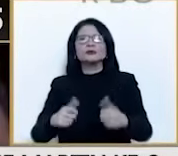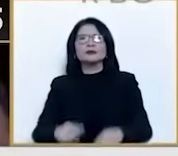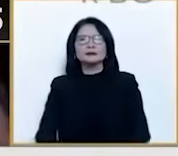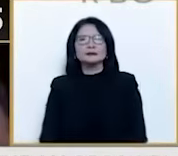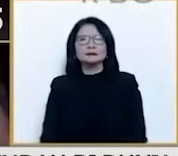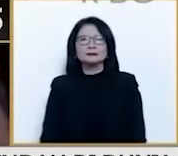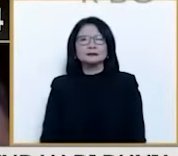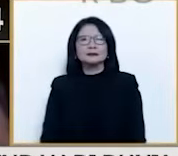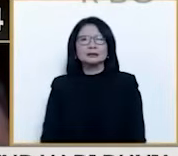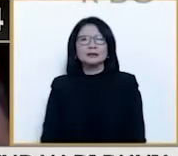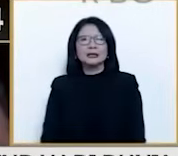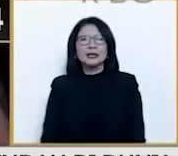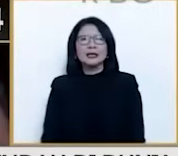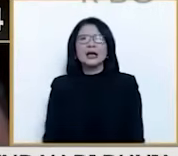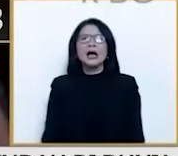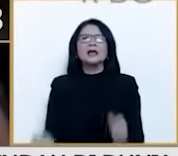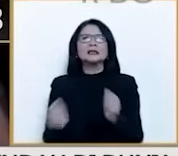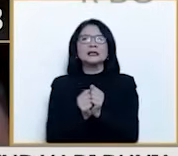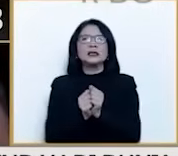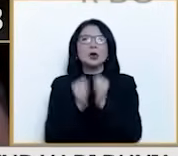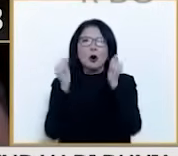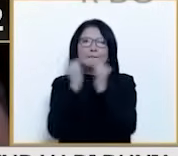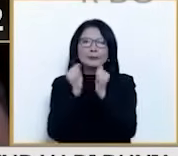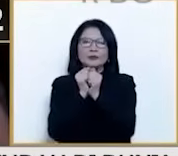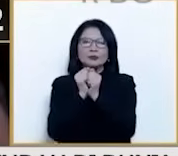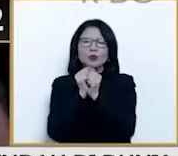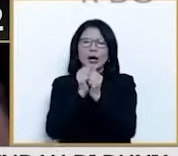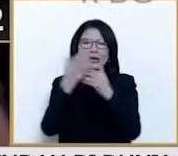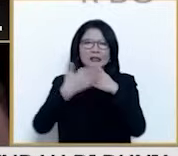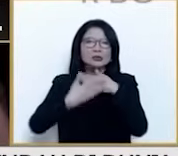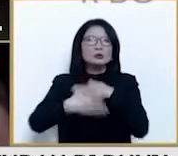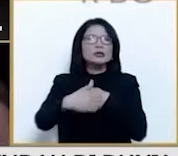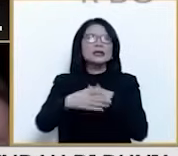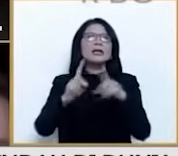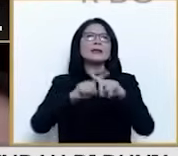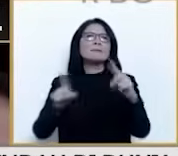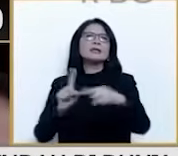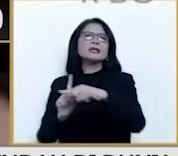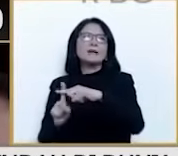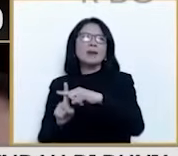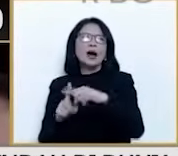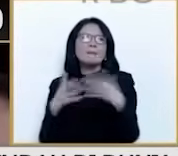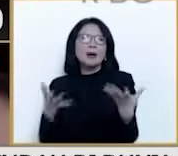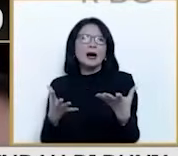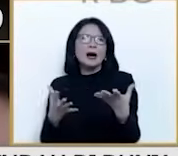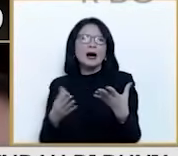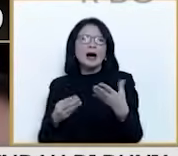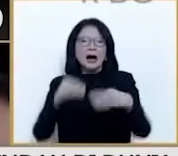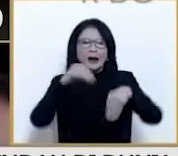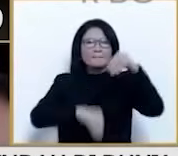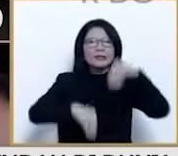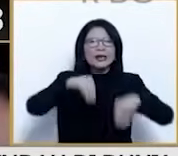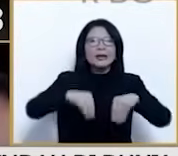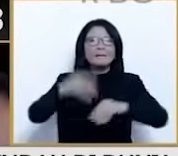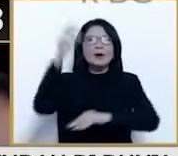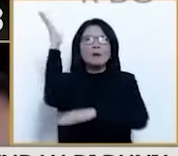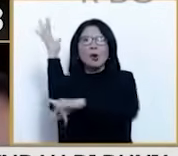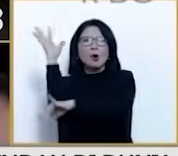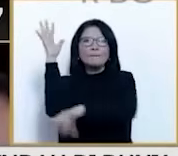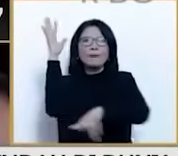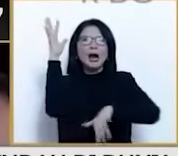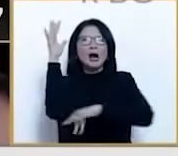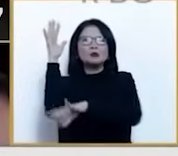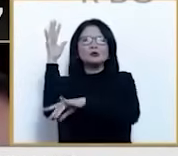lebih bagus. Sehingga komitmen itu akan kami teruskan, tetapi ditambahkan dengan menanam pohon mangrove yang